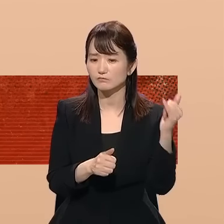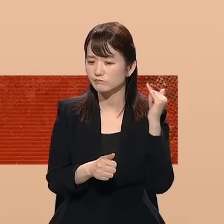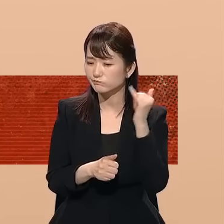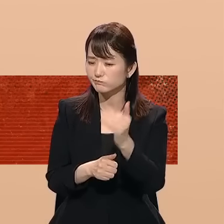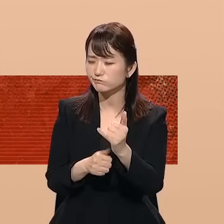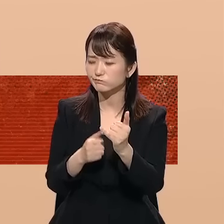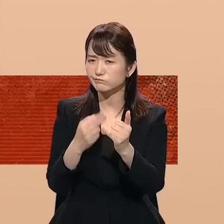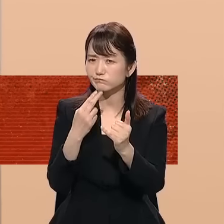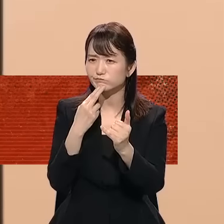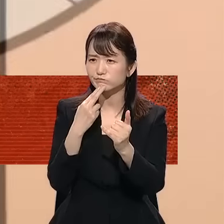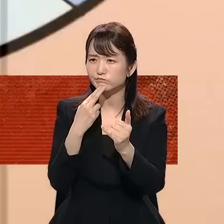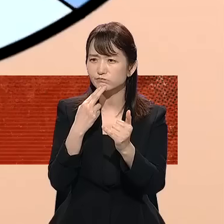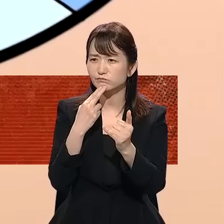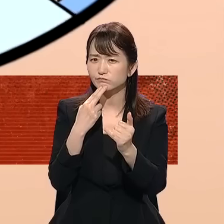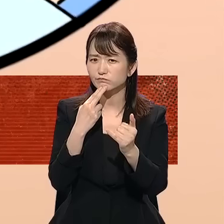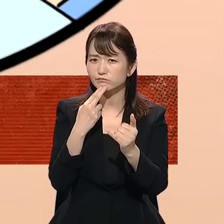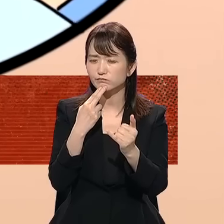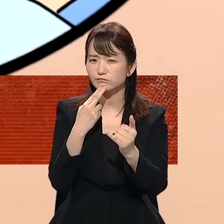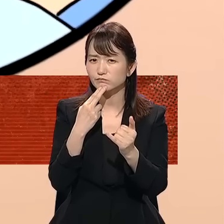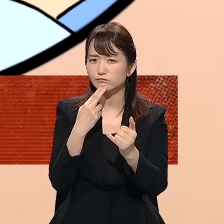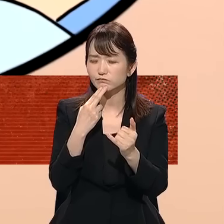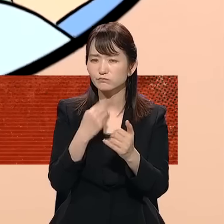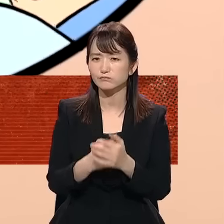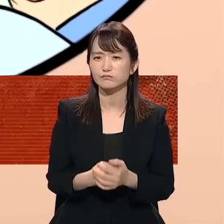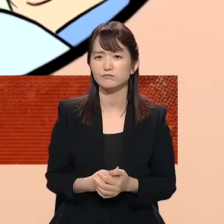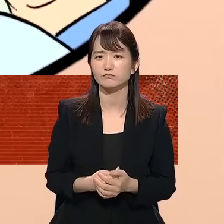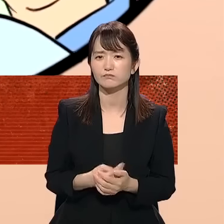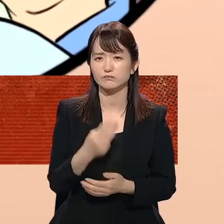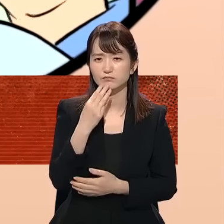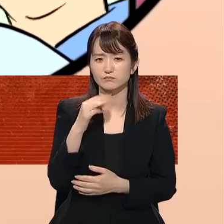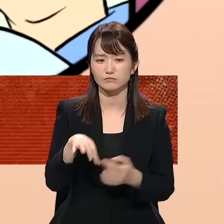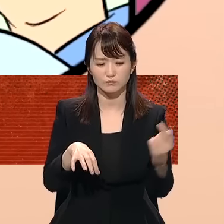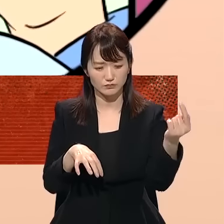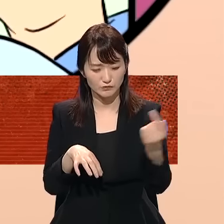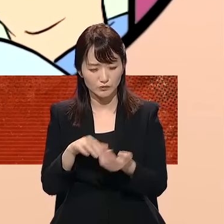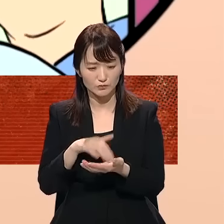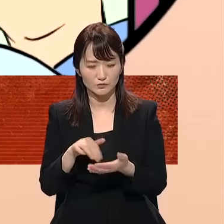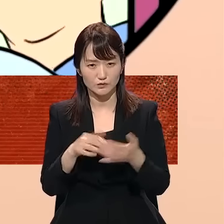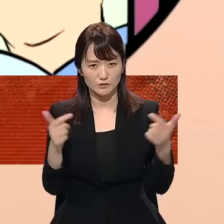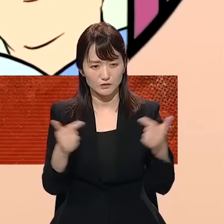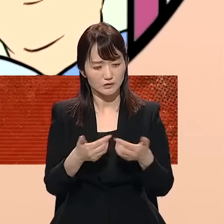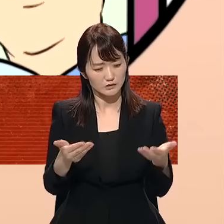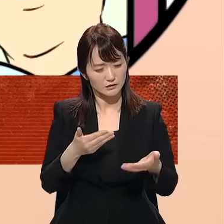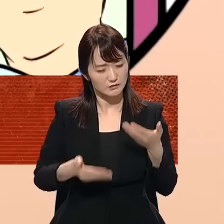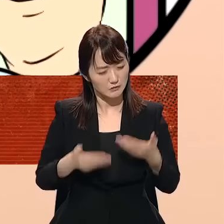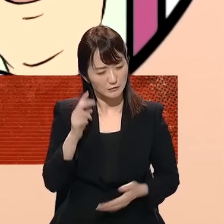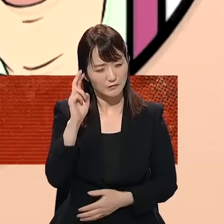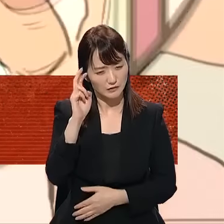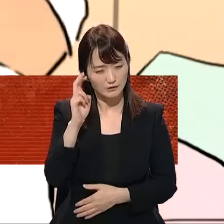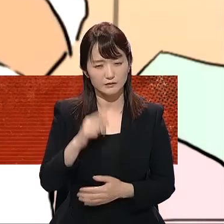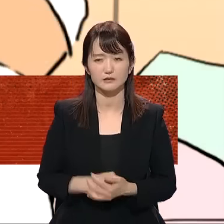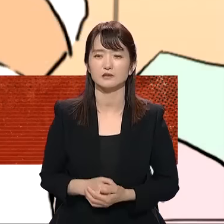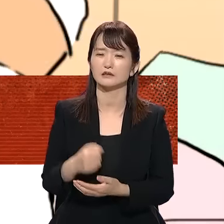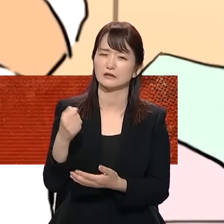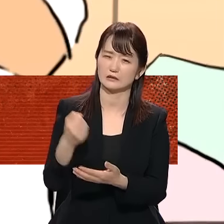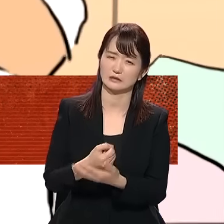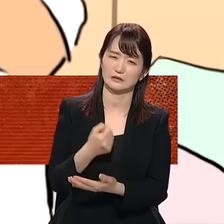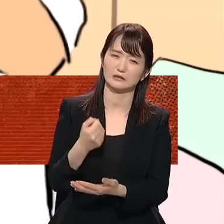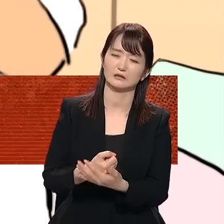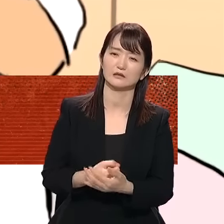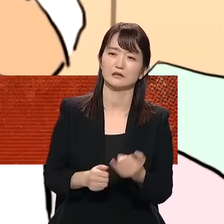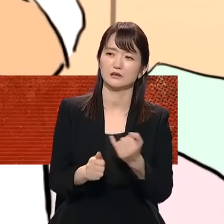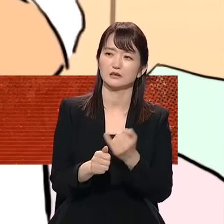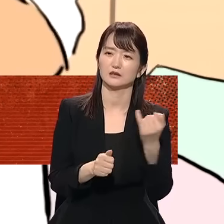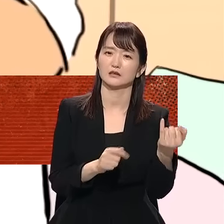뜸해지고 올라오는 횟수도 줄었지만 일이 바빠서 그렇겠지라고 했는데 안타깝게도